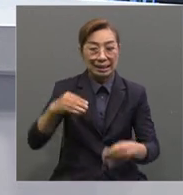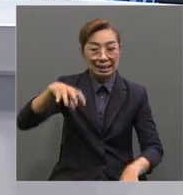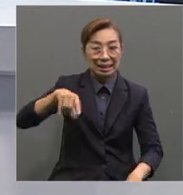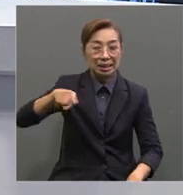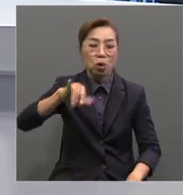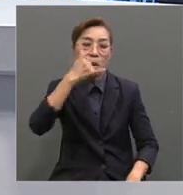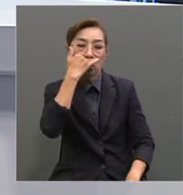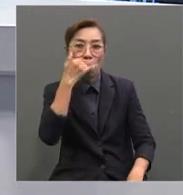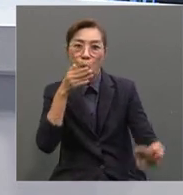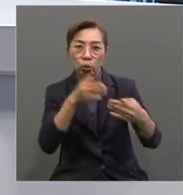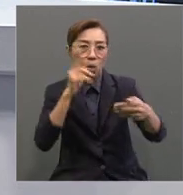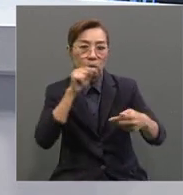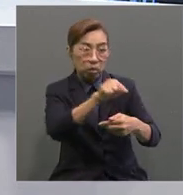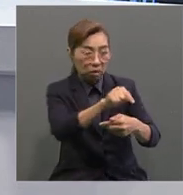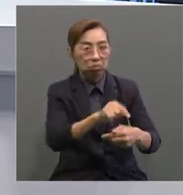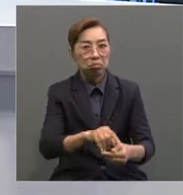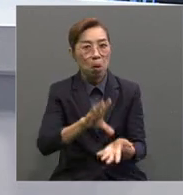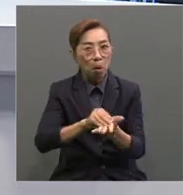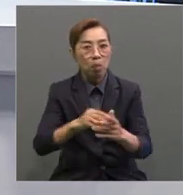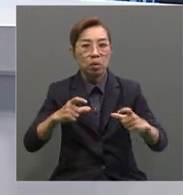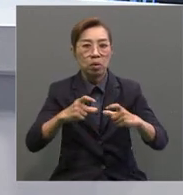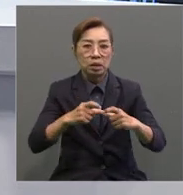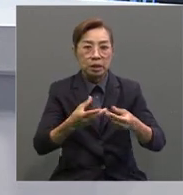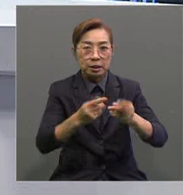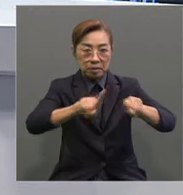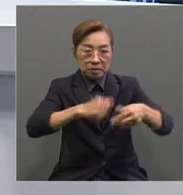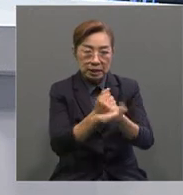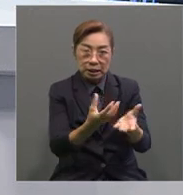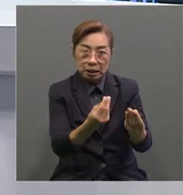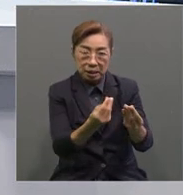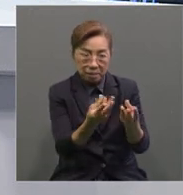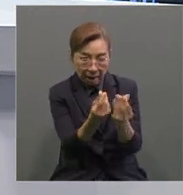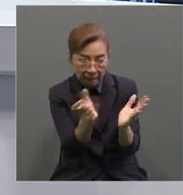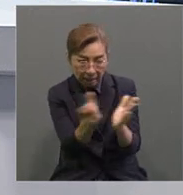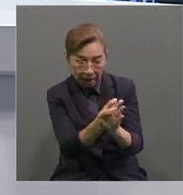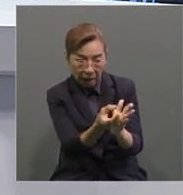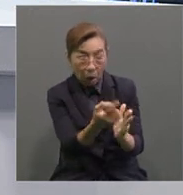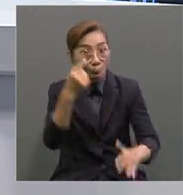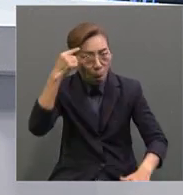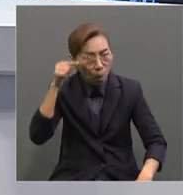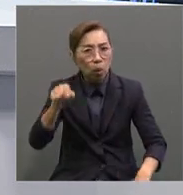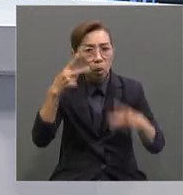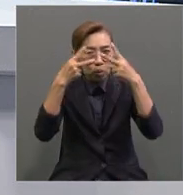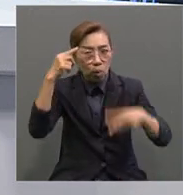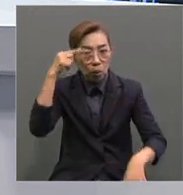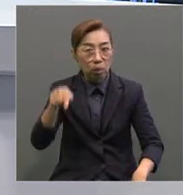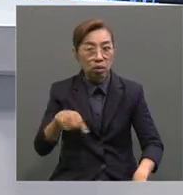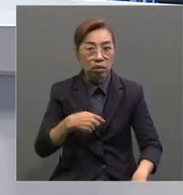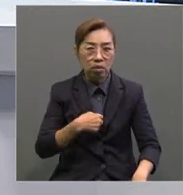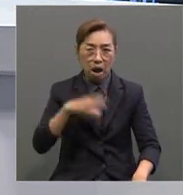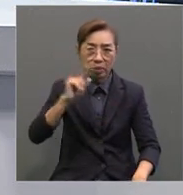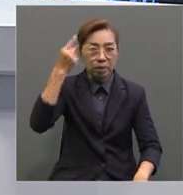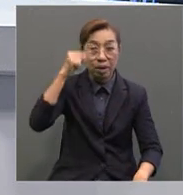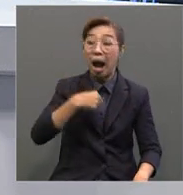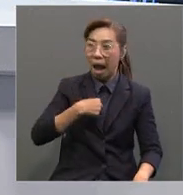แล้วรู้ข้อมูลอะไรต่างๆหมดเลยนะคะเลขที่ของที่ดินอะไรต่างๆไม่รู้ว่าไปรู้ข้อมูลมาได้ยังไงผมเคยเจอนะเรื่องของ